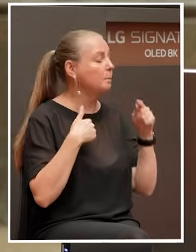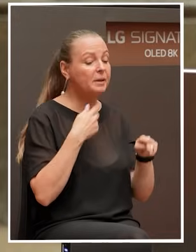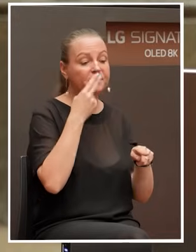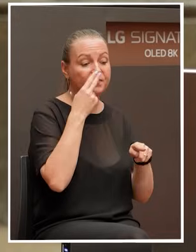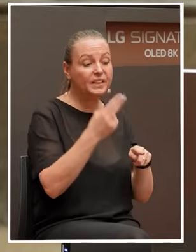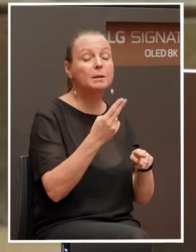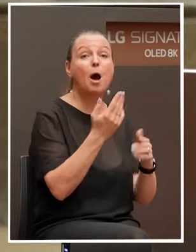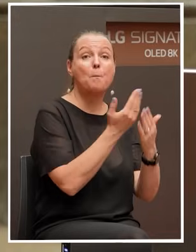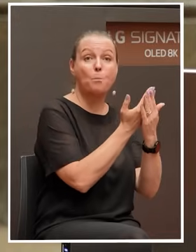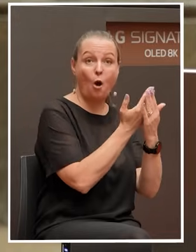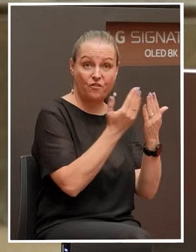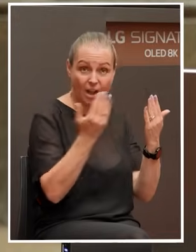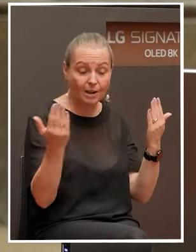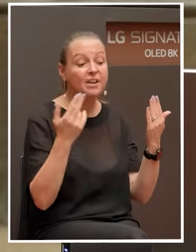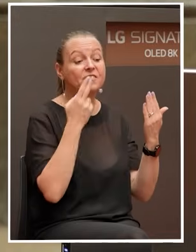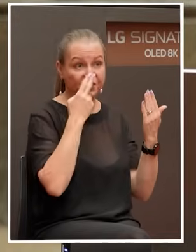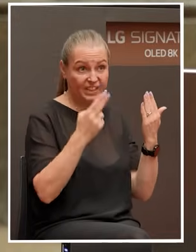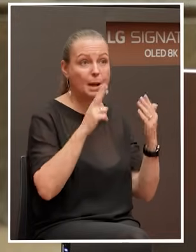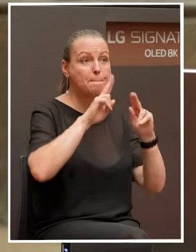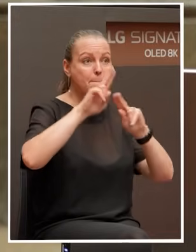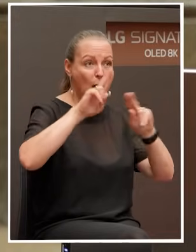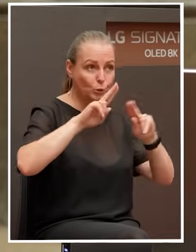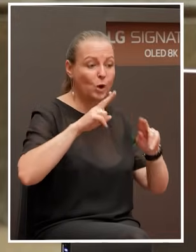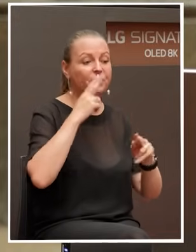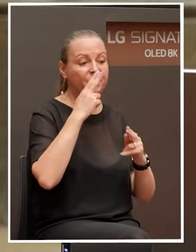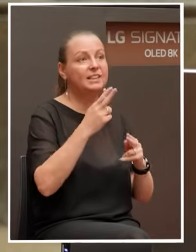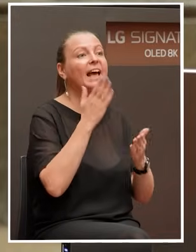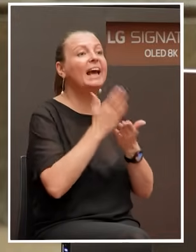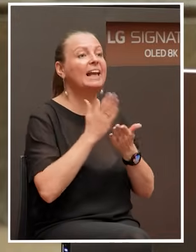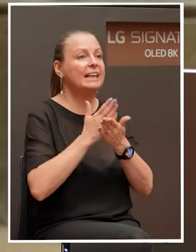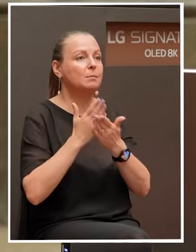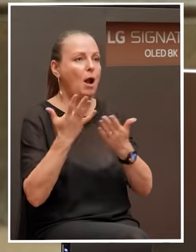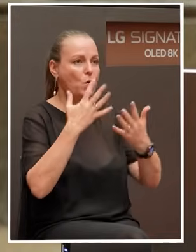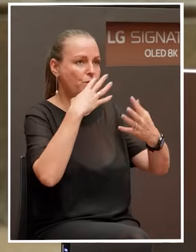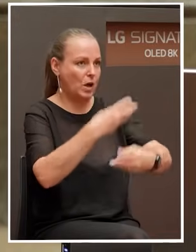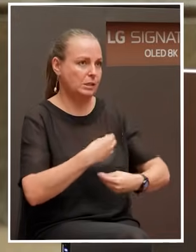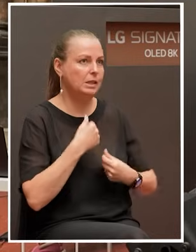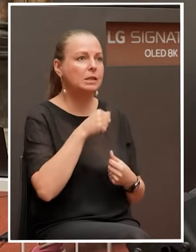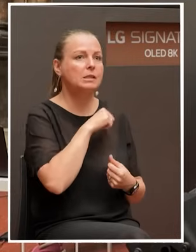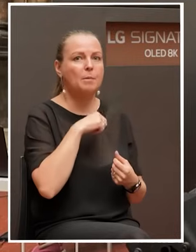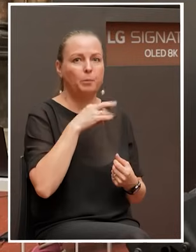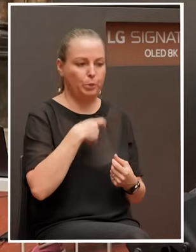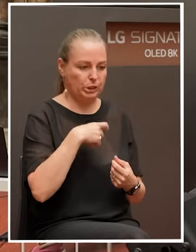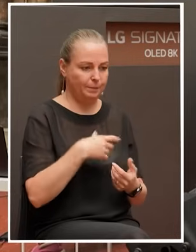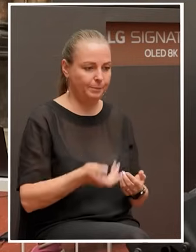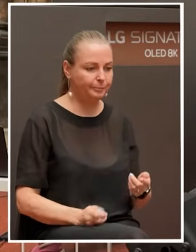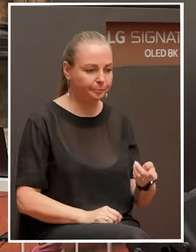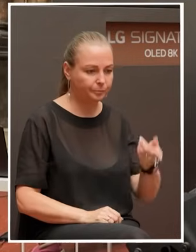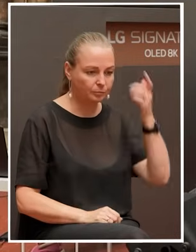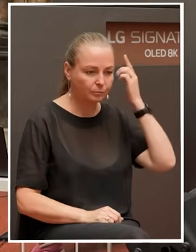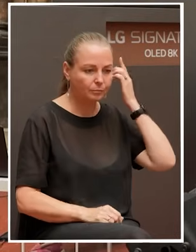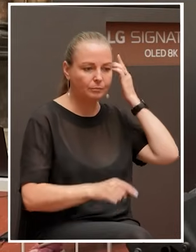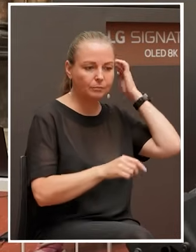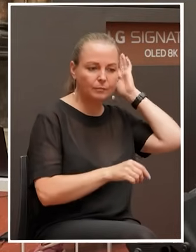видим поверхность, мы видим мазок, мы видим ритм, который воздействует на нас сами по себе. Эту аналогию